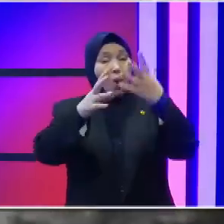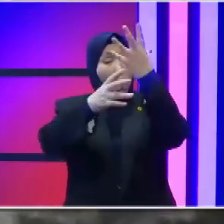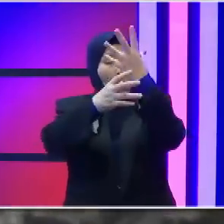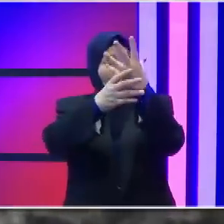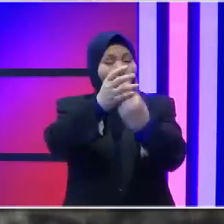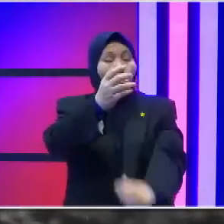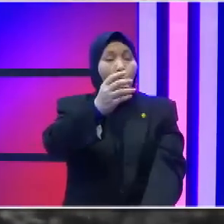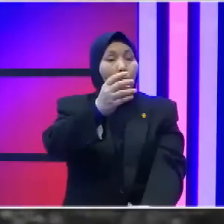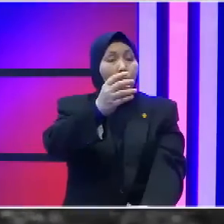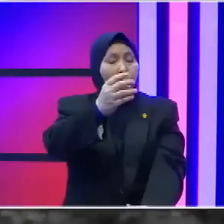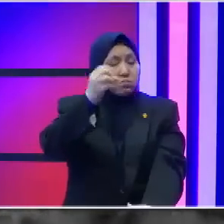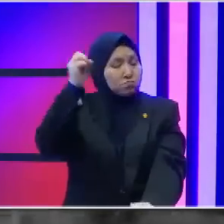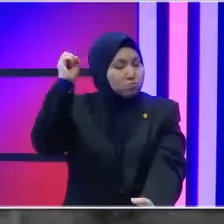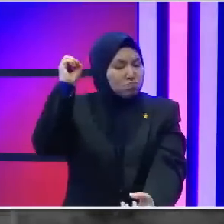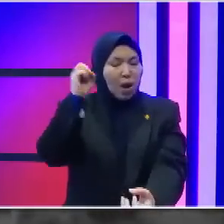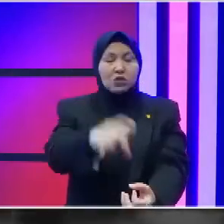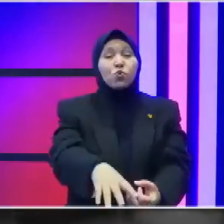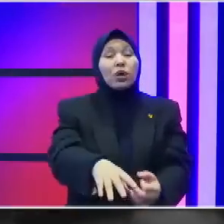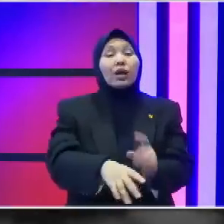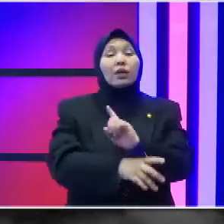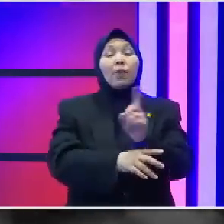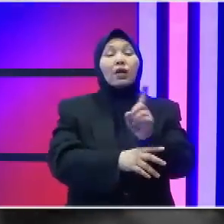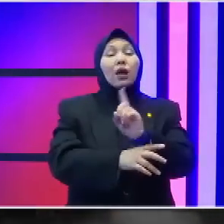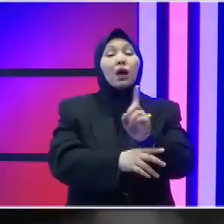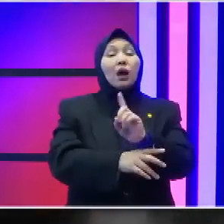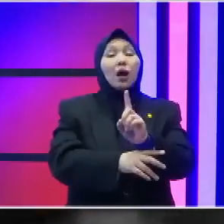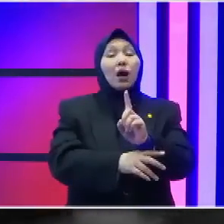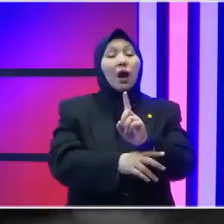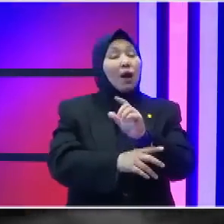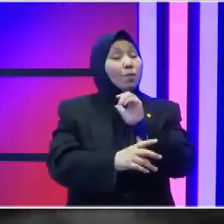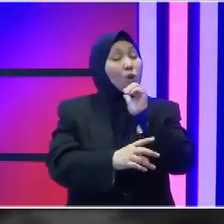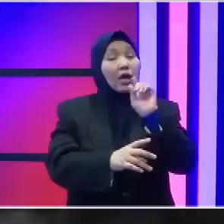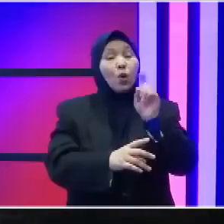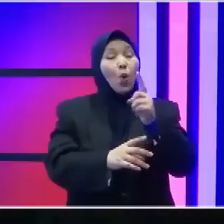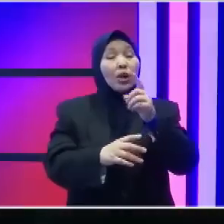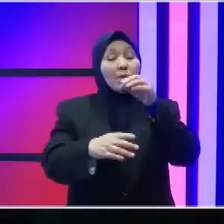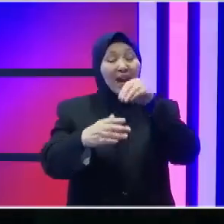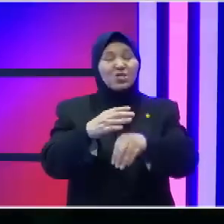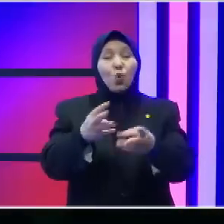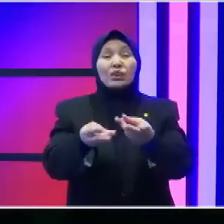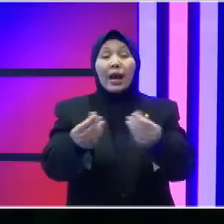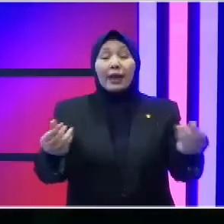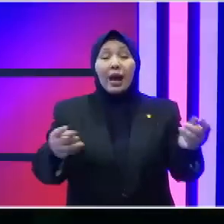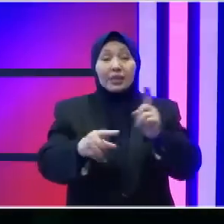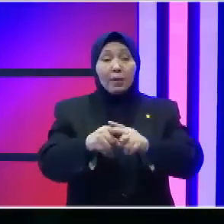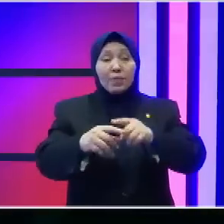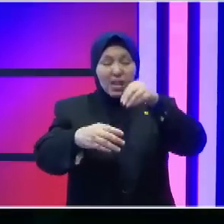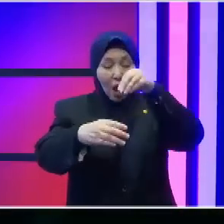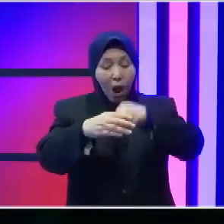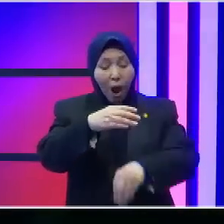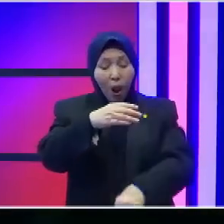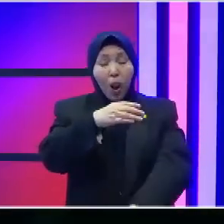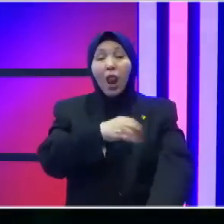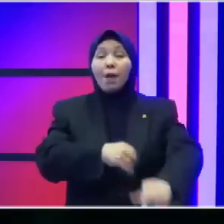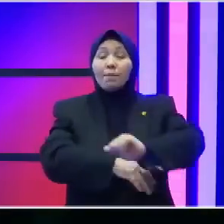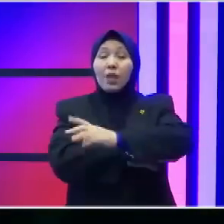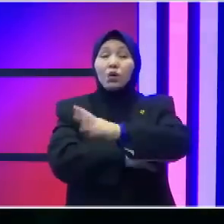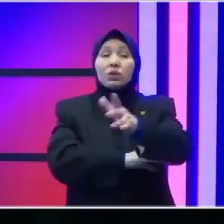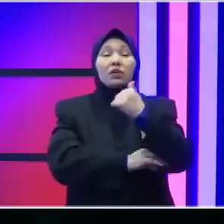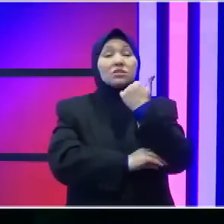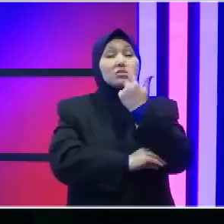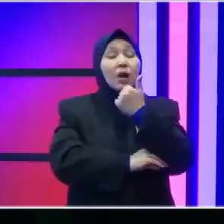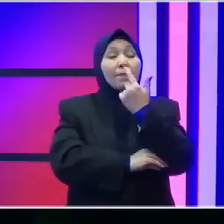Dia dihumbankan ke mana? Kepada bukan sekadar masuk tanah, tetapi dia di dasar lautan. Di dasar lautan.